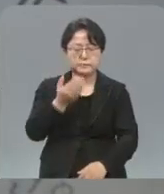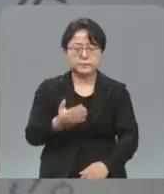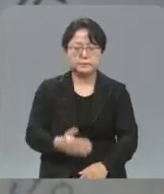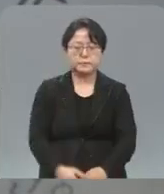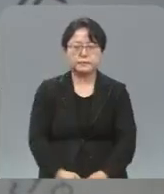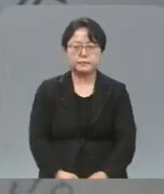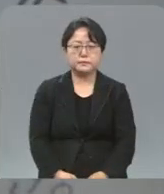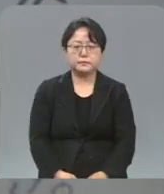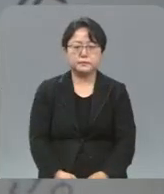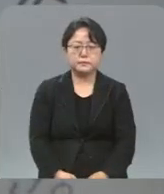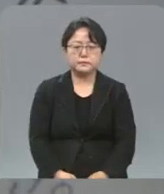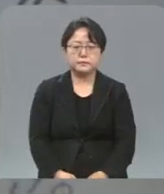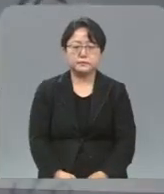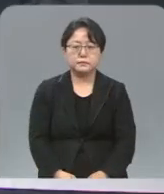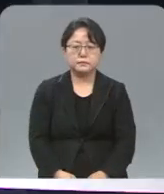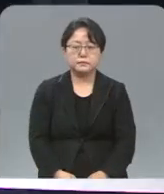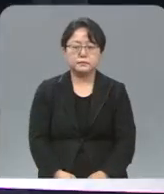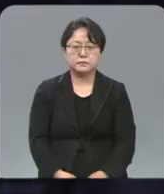보도입니다.